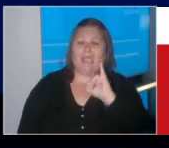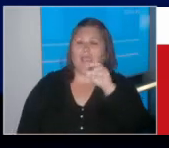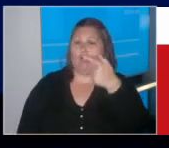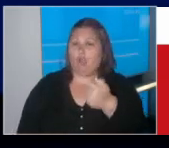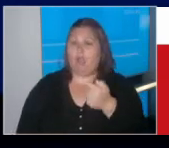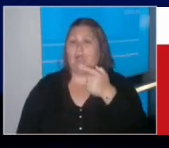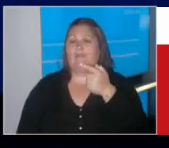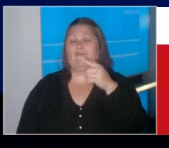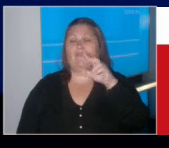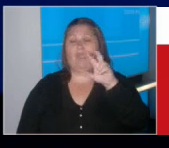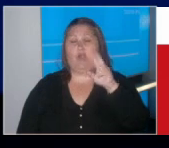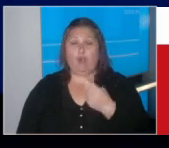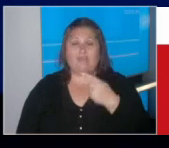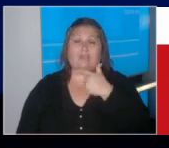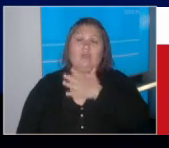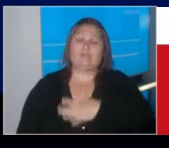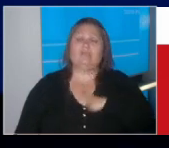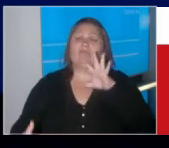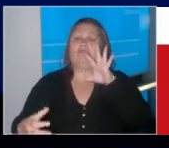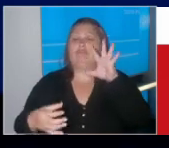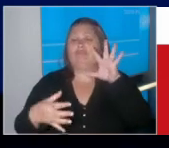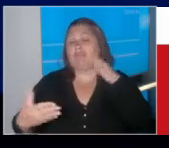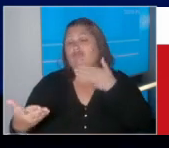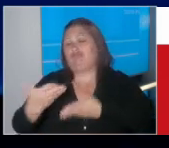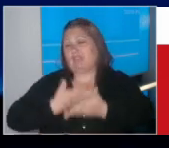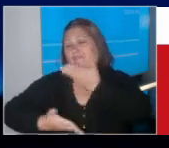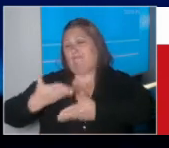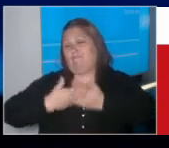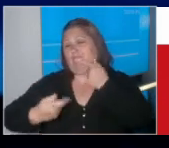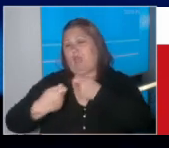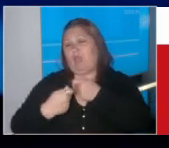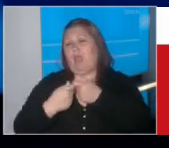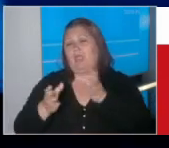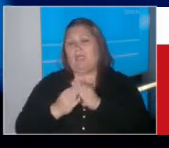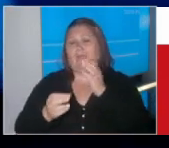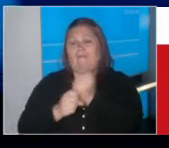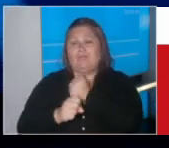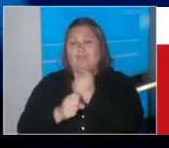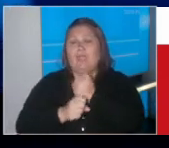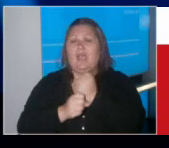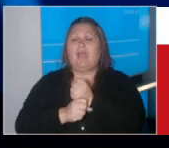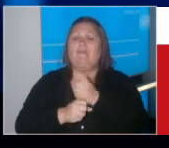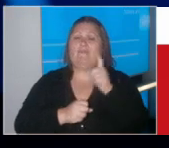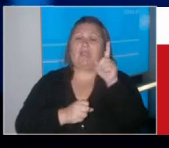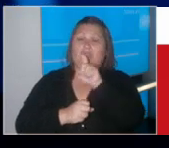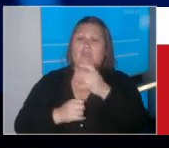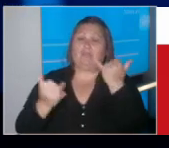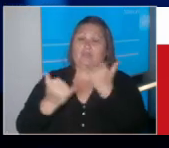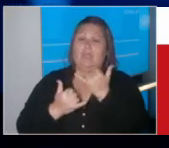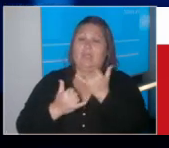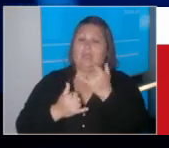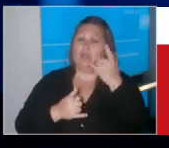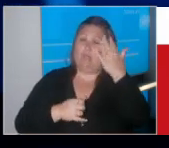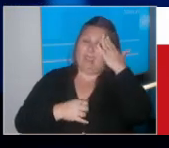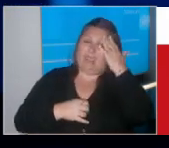מאוד דומים. שניהם מדברים על איזשהו רצון לשתף פעולה, להתאחד עם מפלגת העבודה. כרגע יתקן אותי, אולי אחר כך גיל, אם אני טועה, אני לא מכיר בן אדם אחד